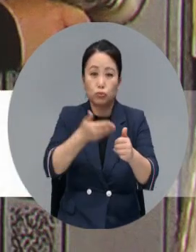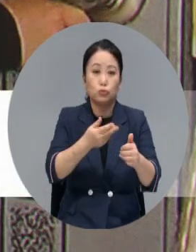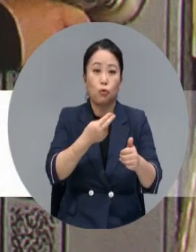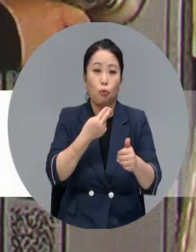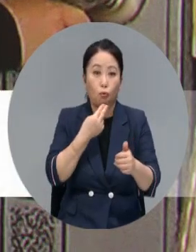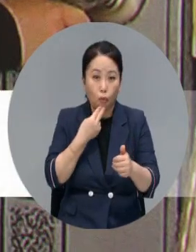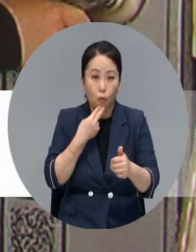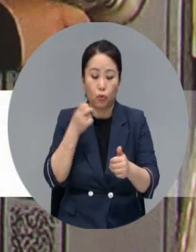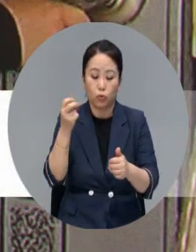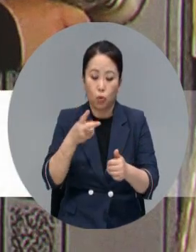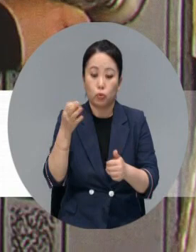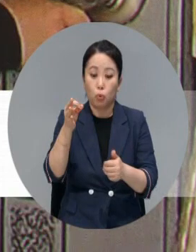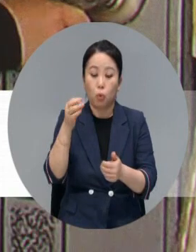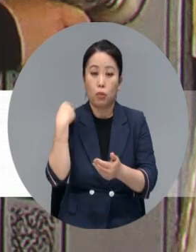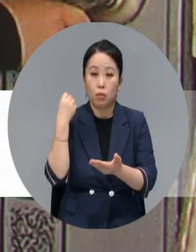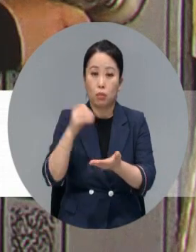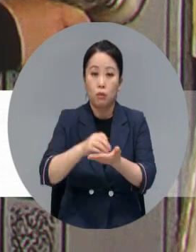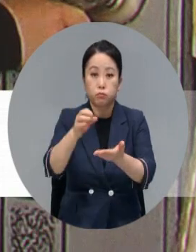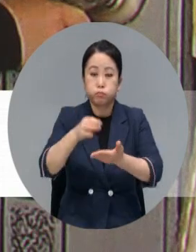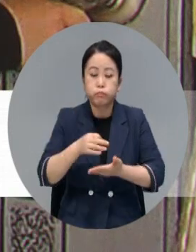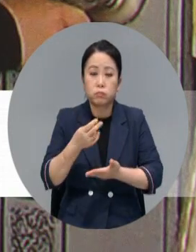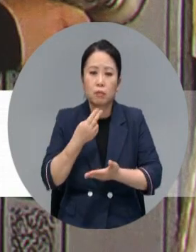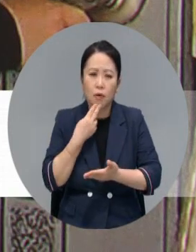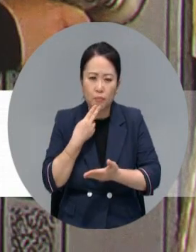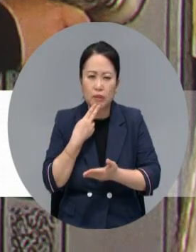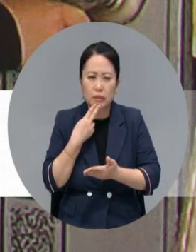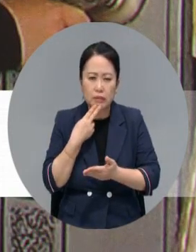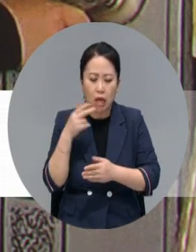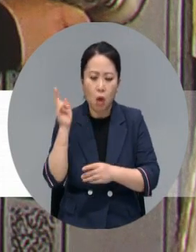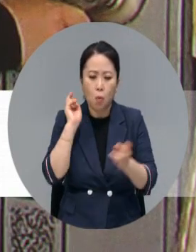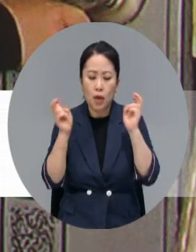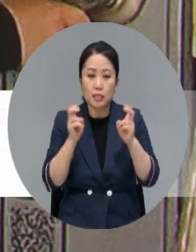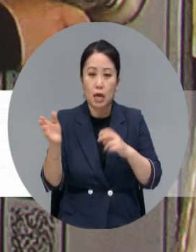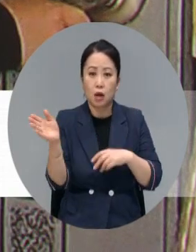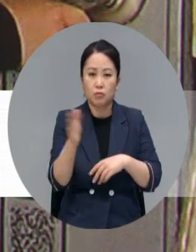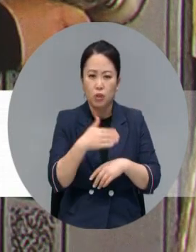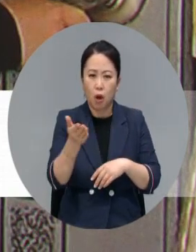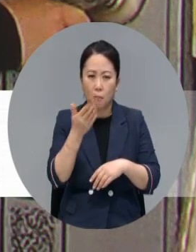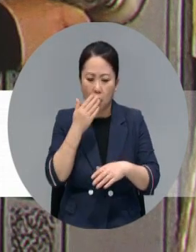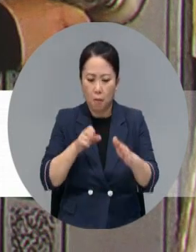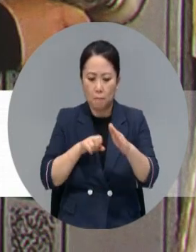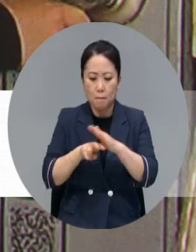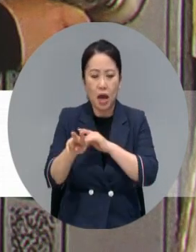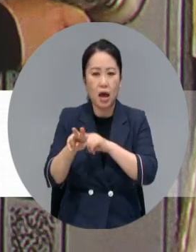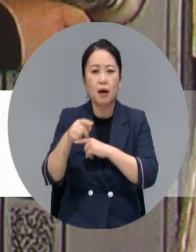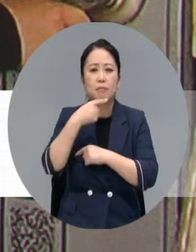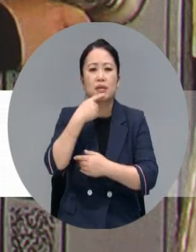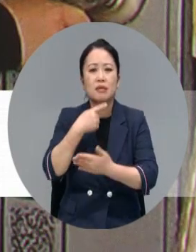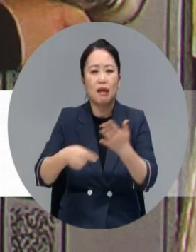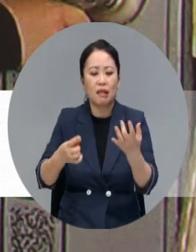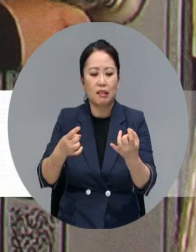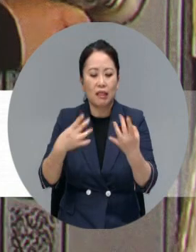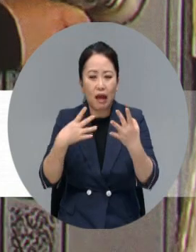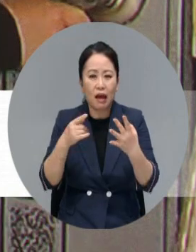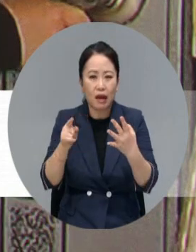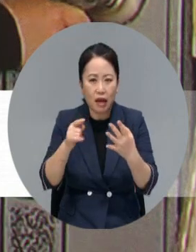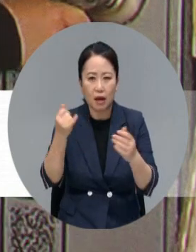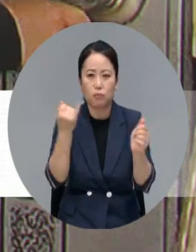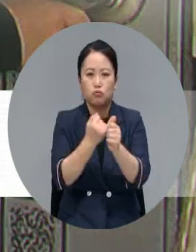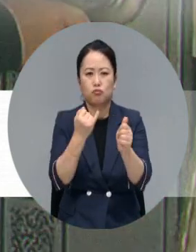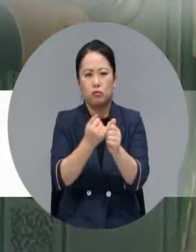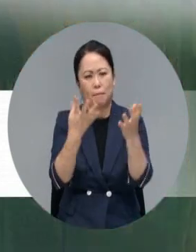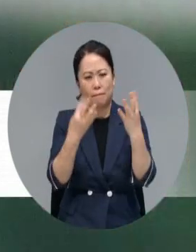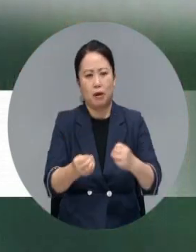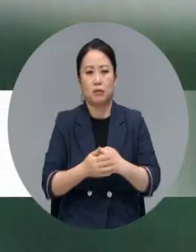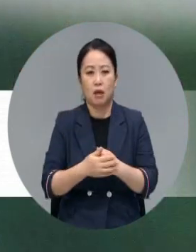않으면서 환불도 해주지 않는 웨딩 촬영 업체로부터 이른바 먹튀 피해를 입은 신혼부부가 속출하고 있습니다.